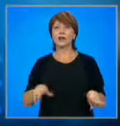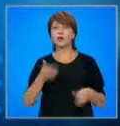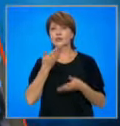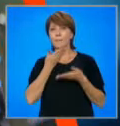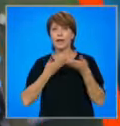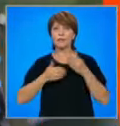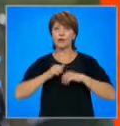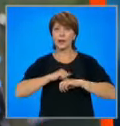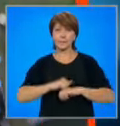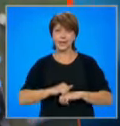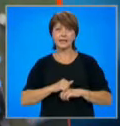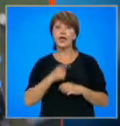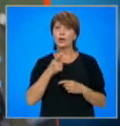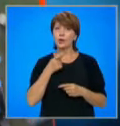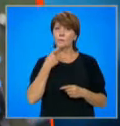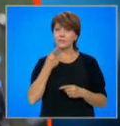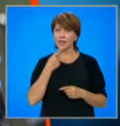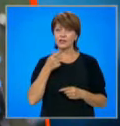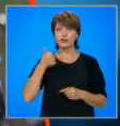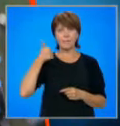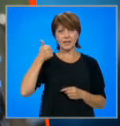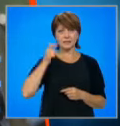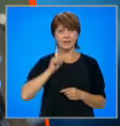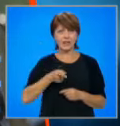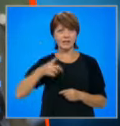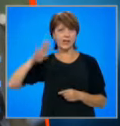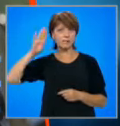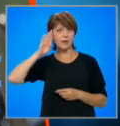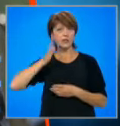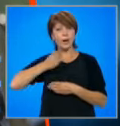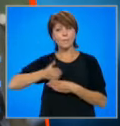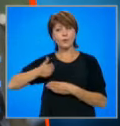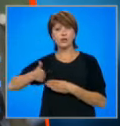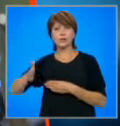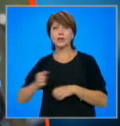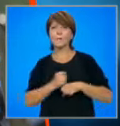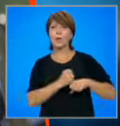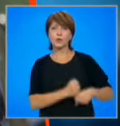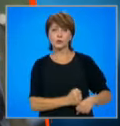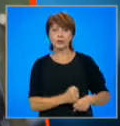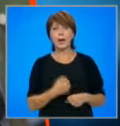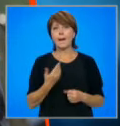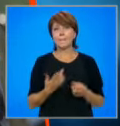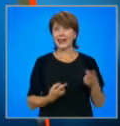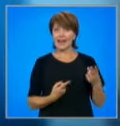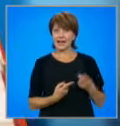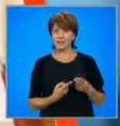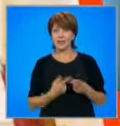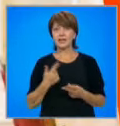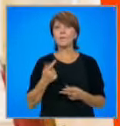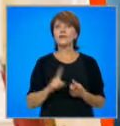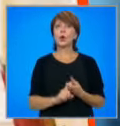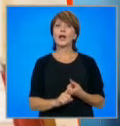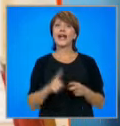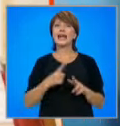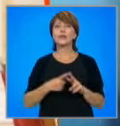кабинет. Държавният глава заяви, че БСП трябва да изпълнят процедурата, която е по Конституция. Пред БНТ лидерът на партията Корнелия